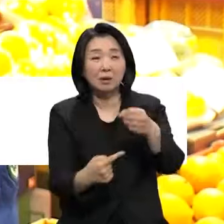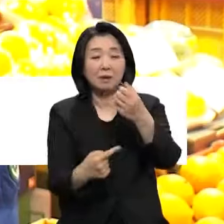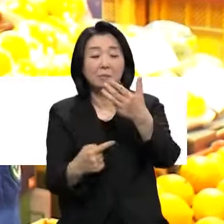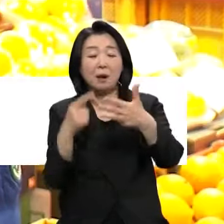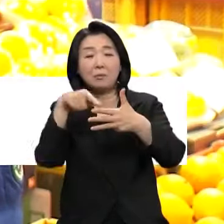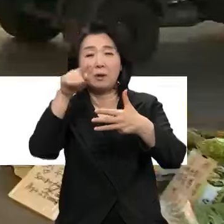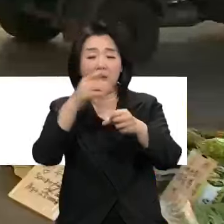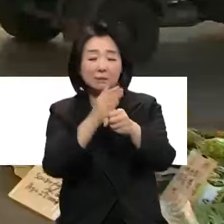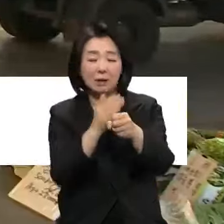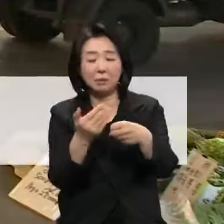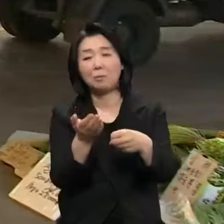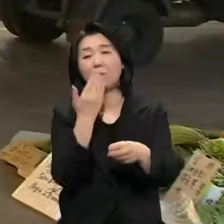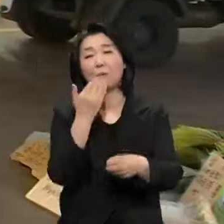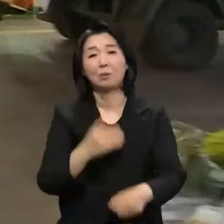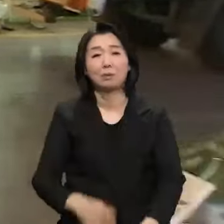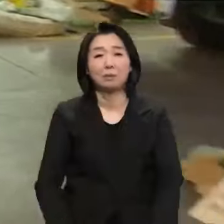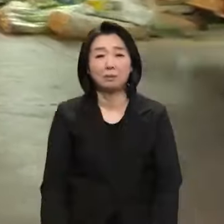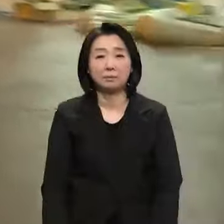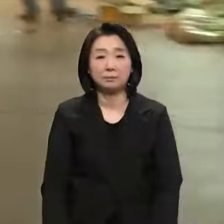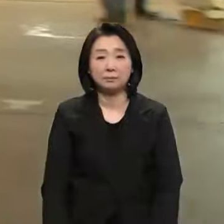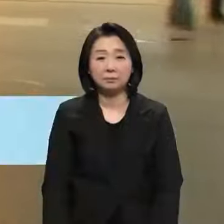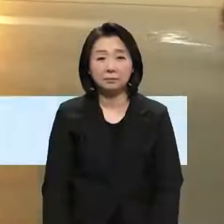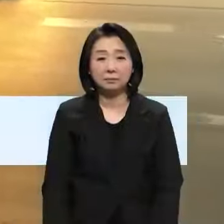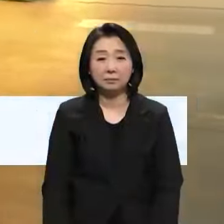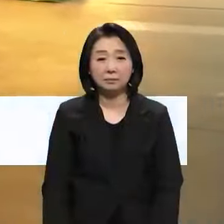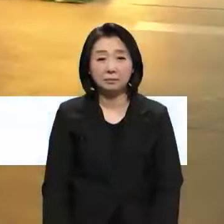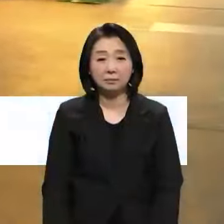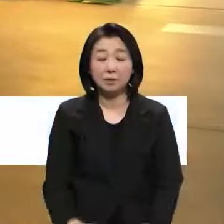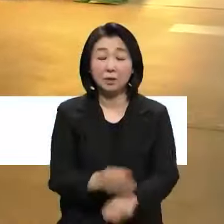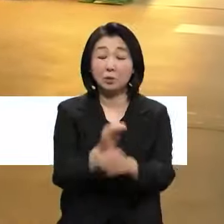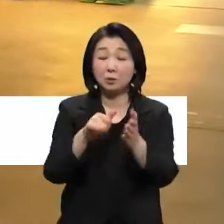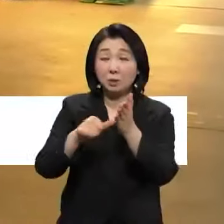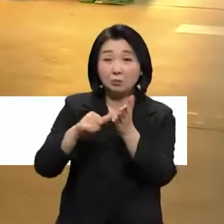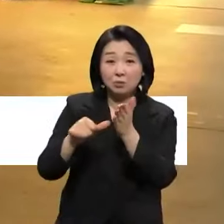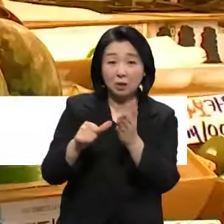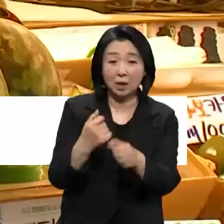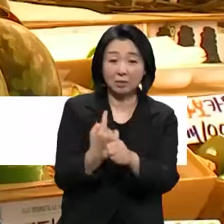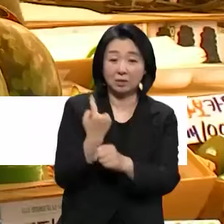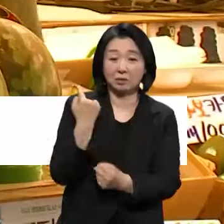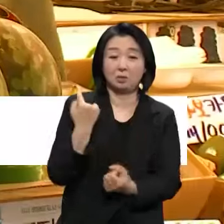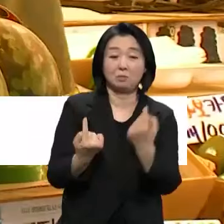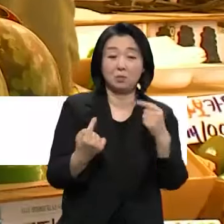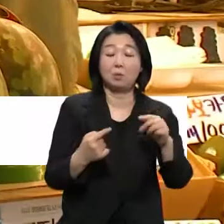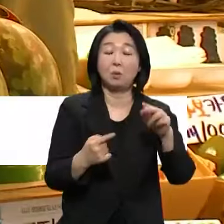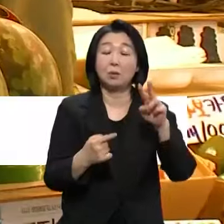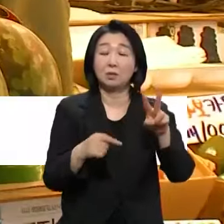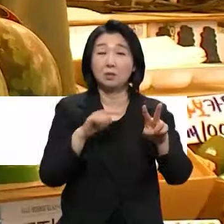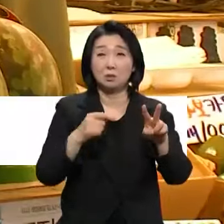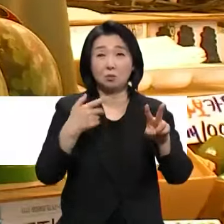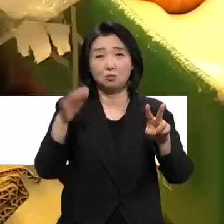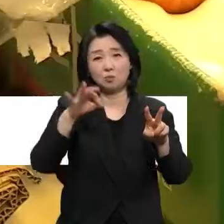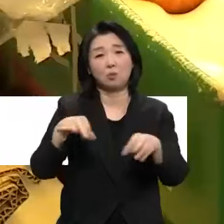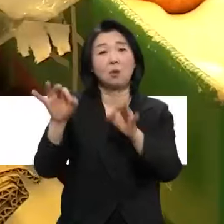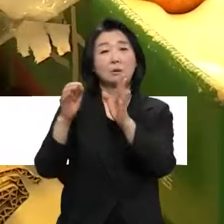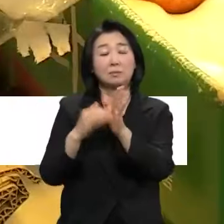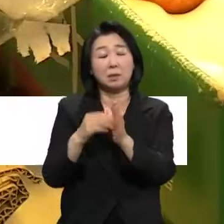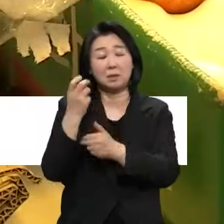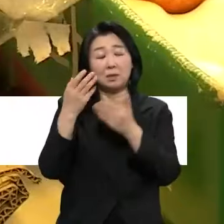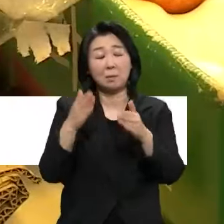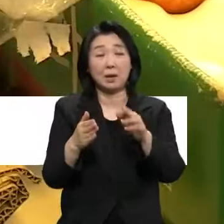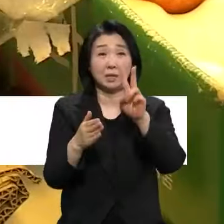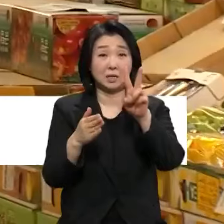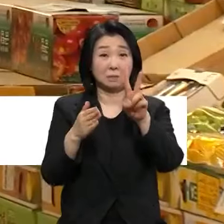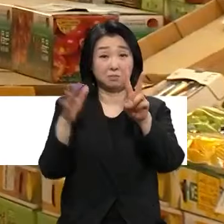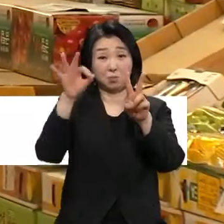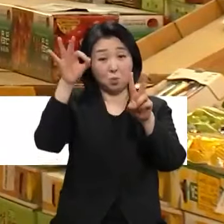나눠서 먹고. 지난달 소비자 물가는 1년 전보다 2.9% 올라 석 달 만에 2%대로